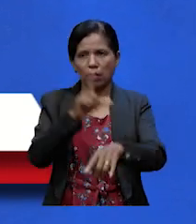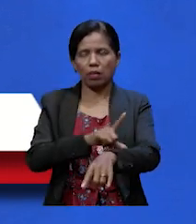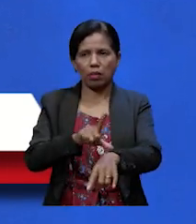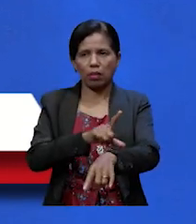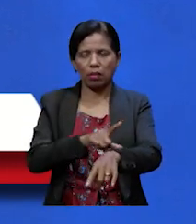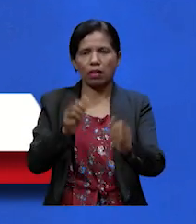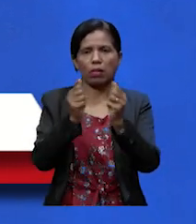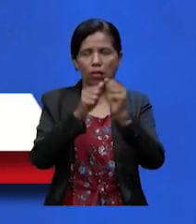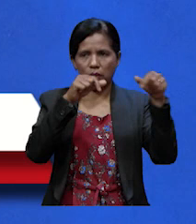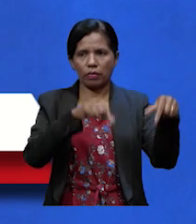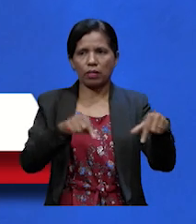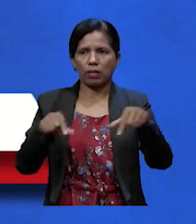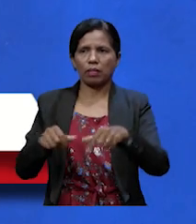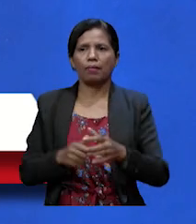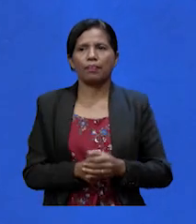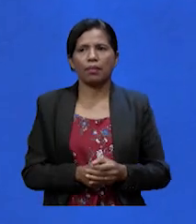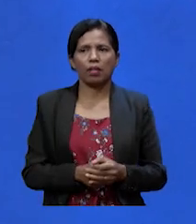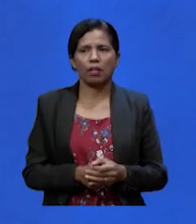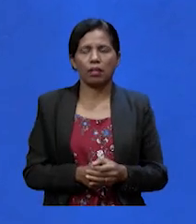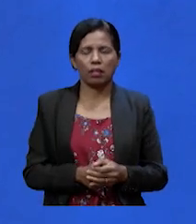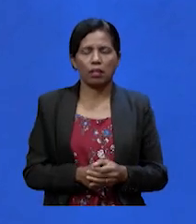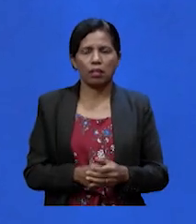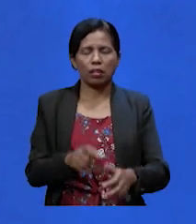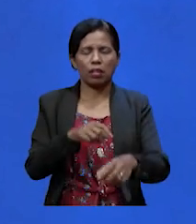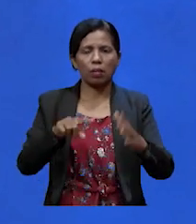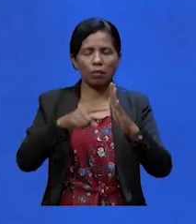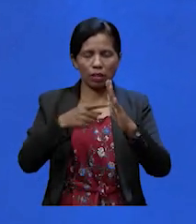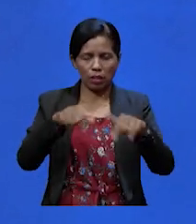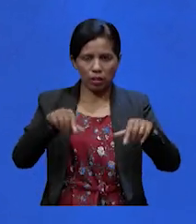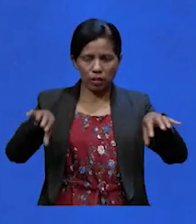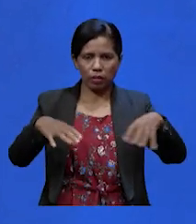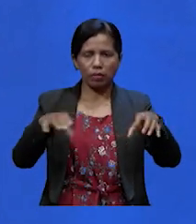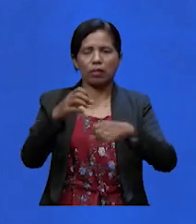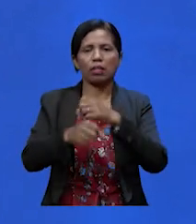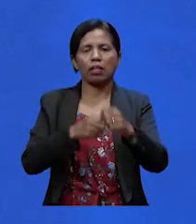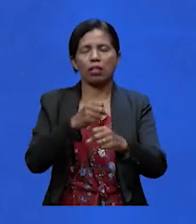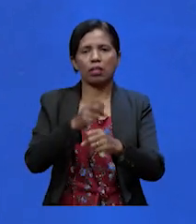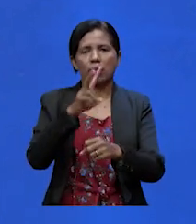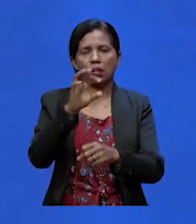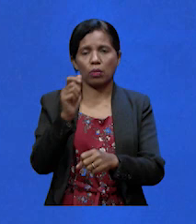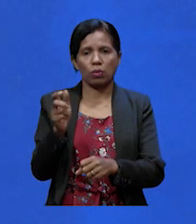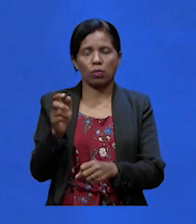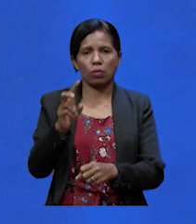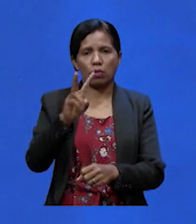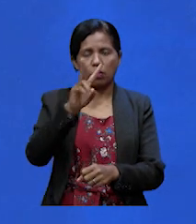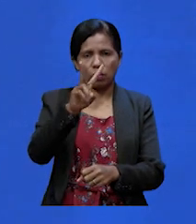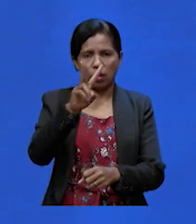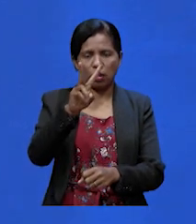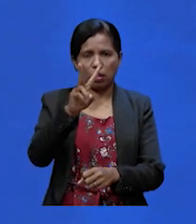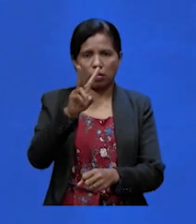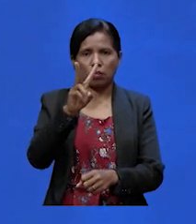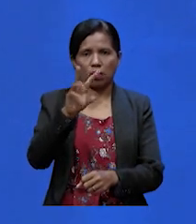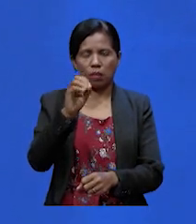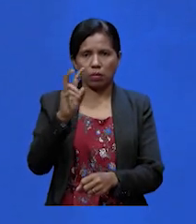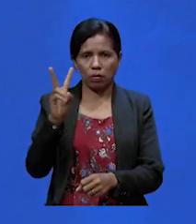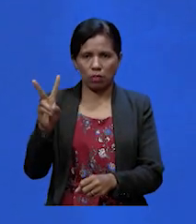difisiensia misang lepra hahuni servisu iha Timor iha tinang di hun rua-rua no